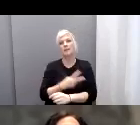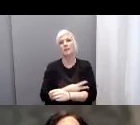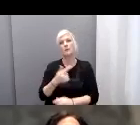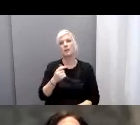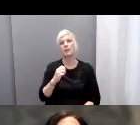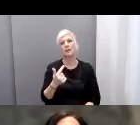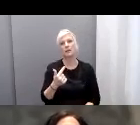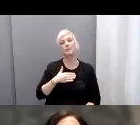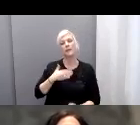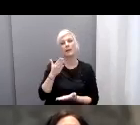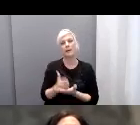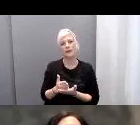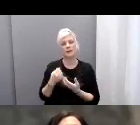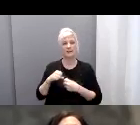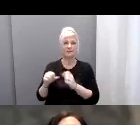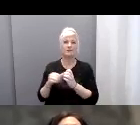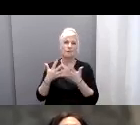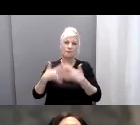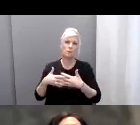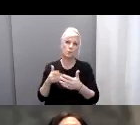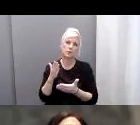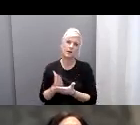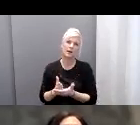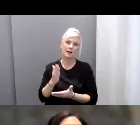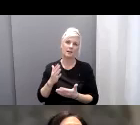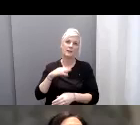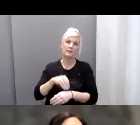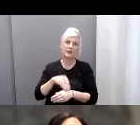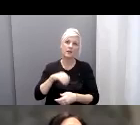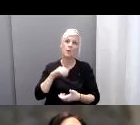drivs av Funktionsrätt Sverige och RFSU.